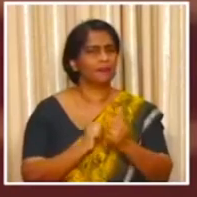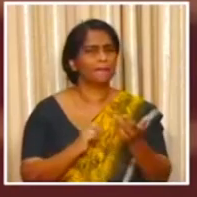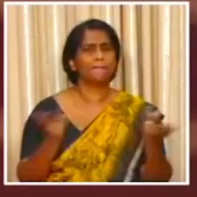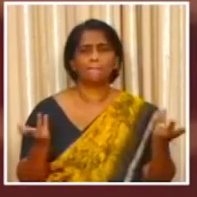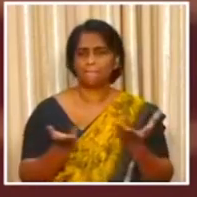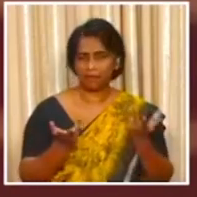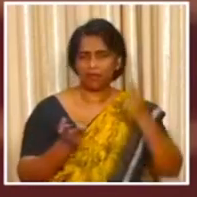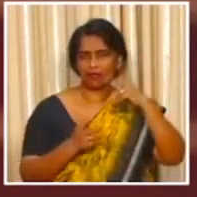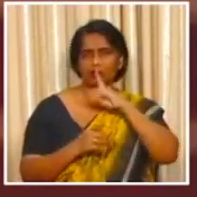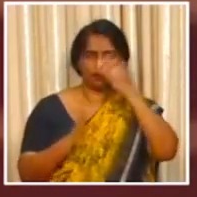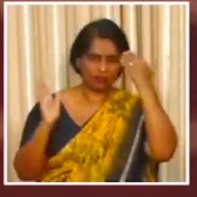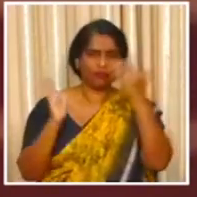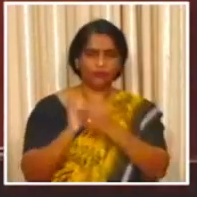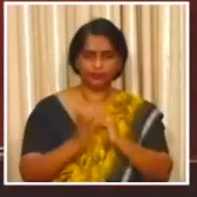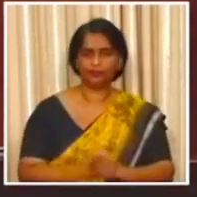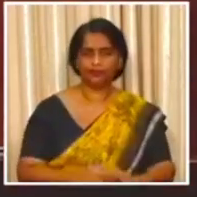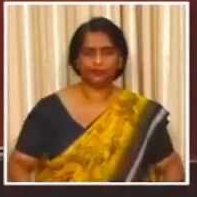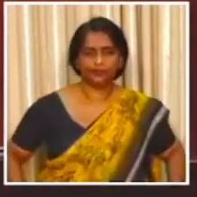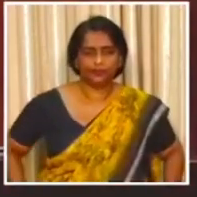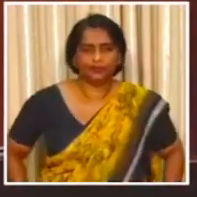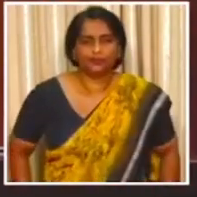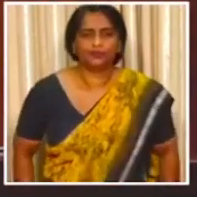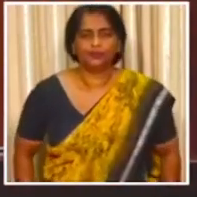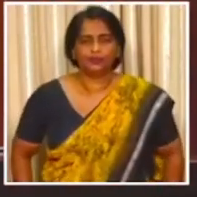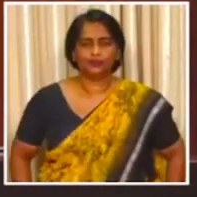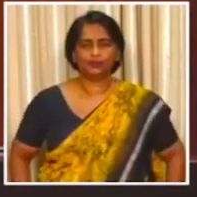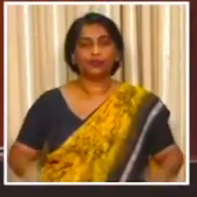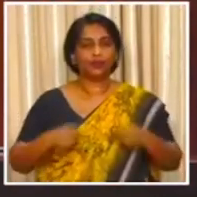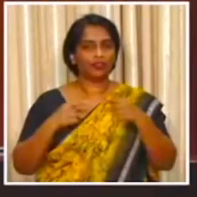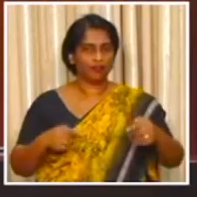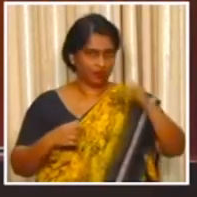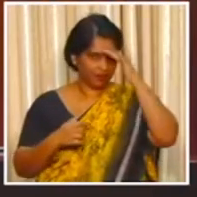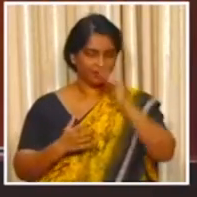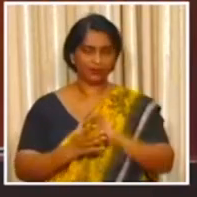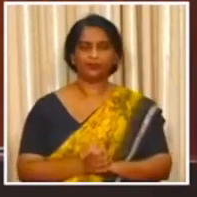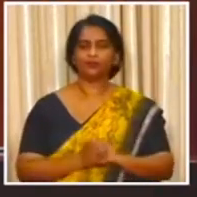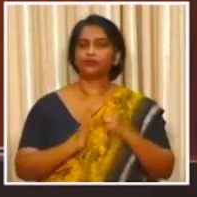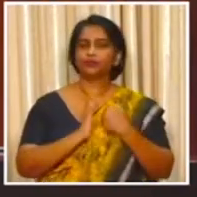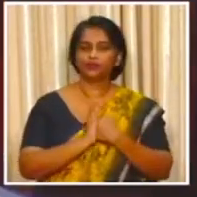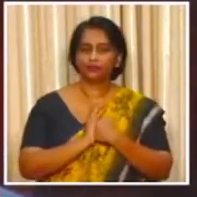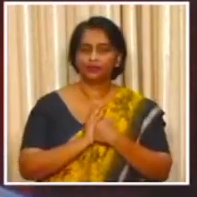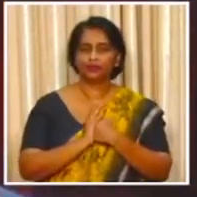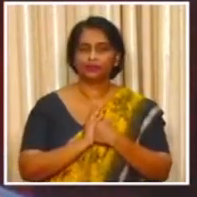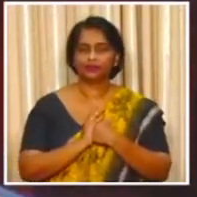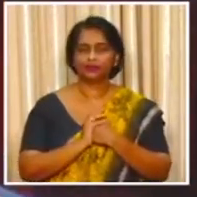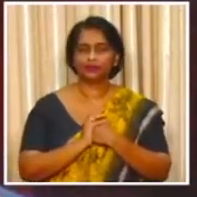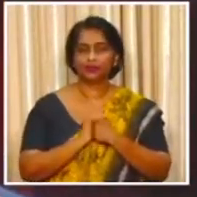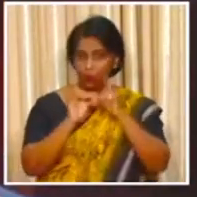නියෝජ්‍ය කතානායකතුමා ඔබතුමාගේ අවධානය යොමු කරනවා. ඔව් සර්. විපක්ෂ නායකතුමා ගරු කතානායකතුමනි, ඔබතුමා ඒ